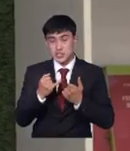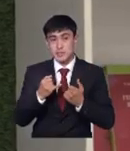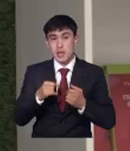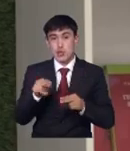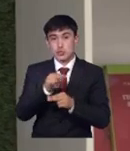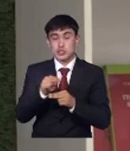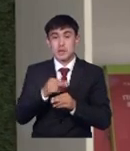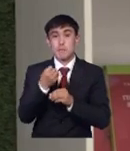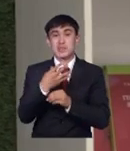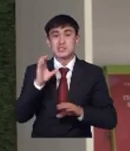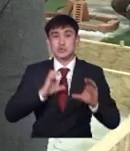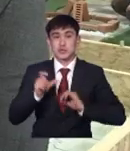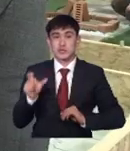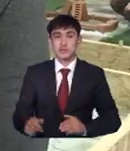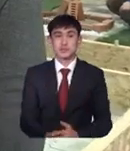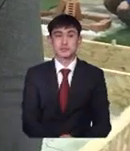обучается 15